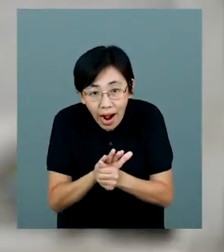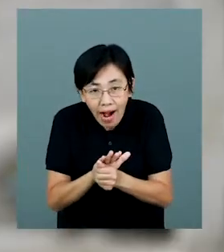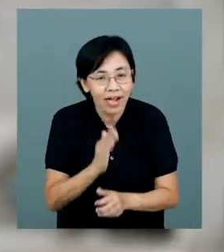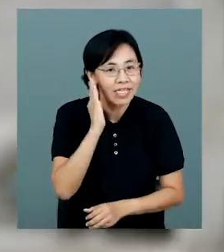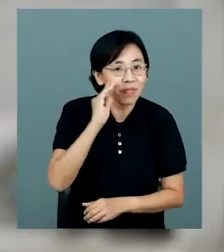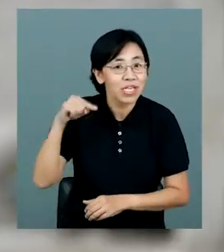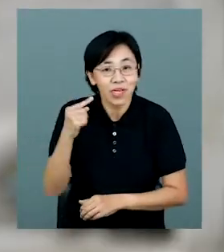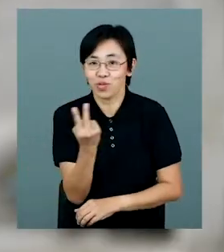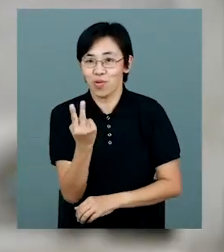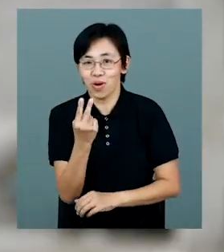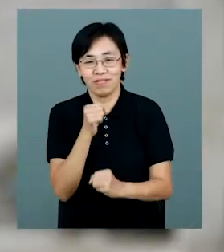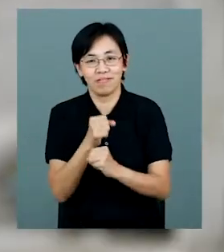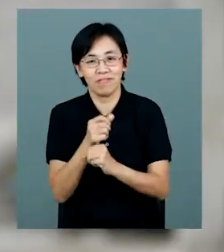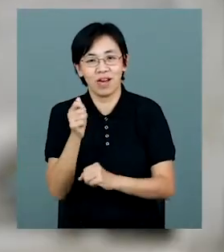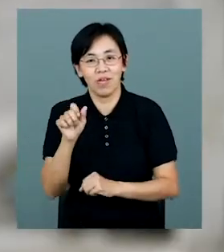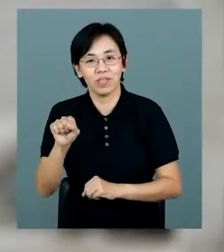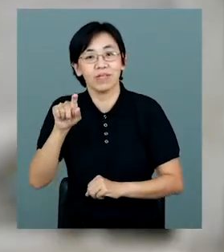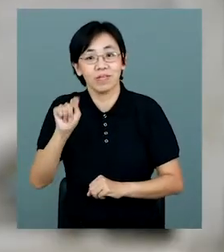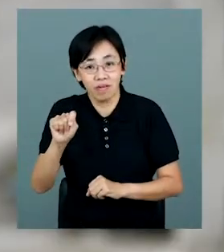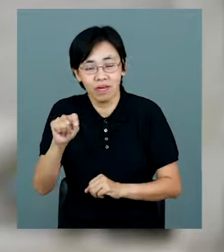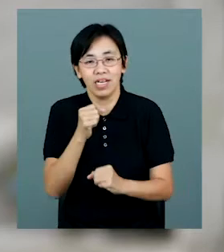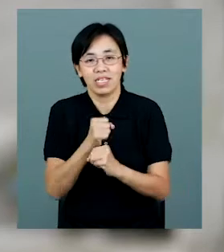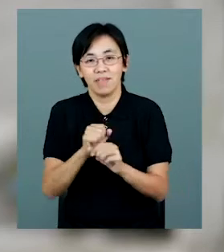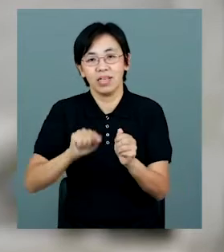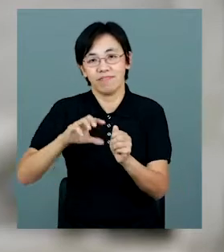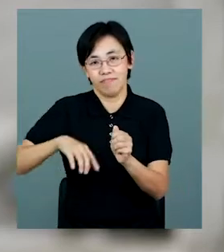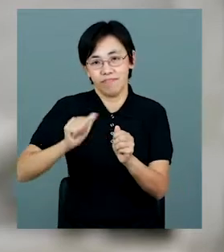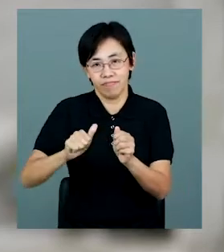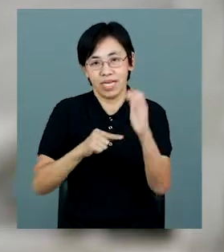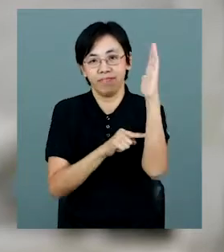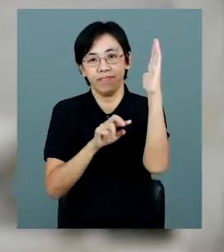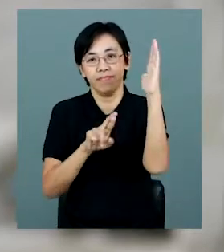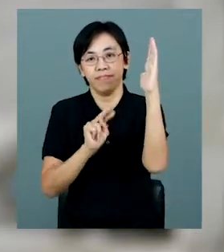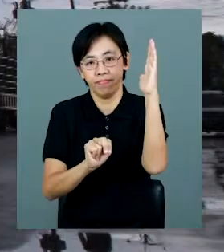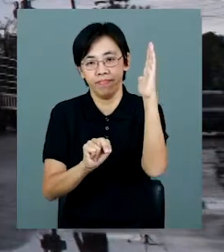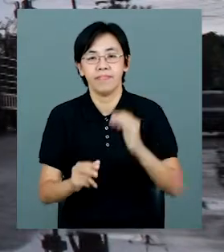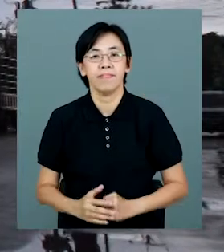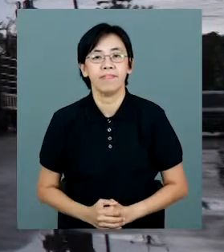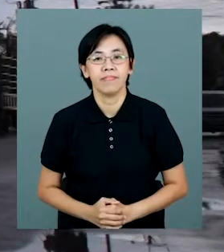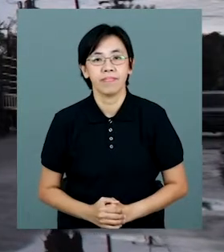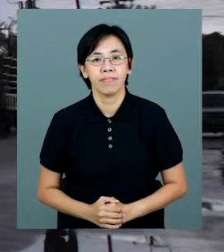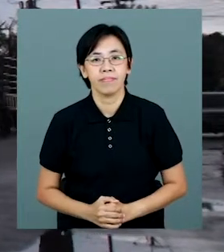ก็มะเต็งมานั้นเป็นอสต.ที่ทำงานอยู่ในพื้นที่อำเภอเมืองจังหวัดระนองครับ